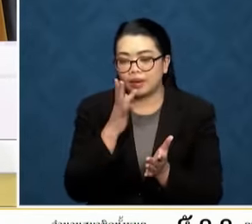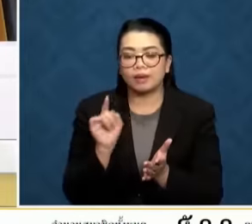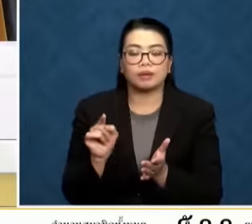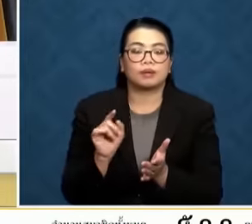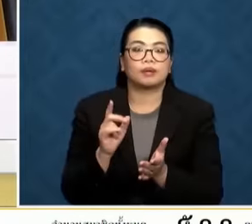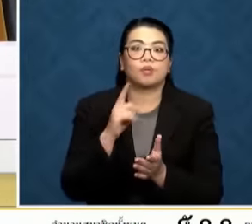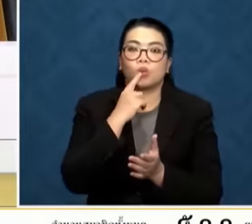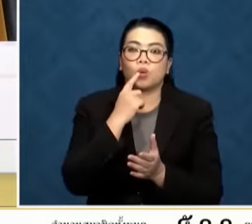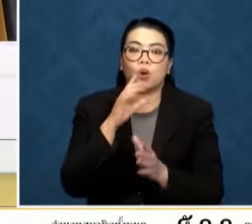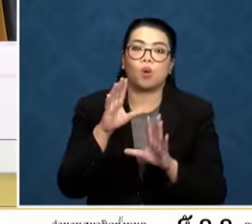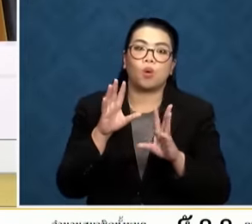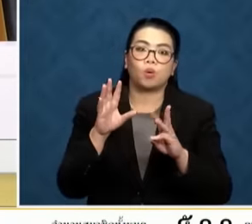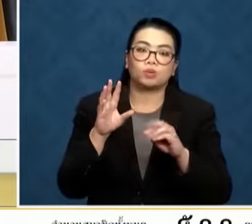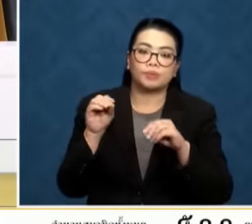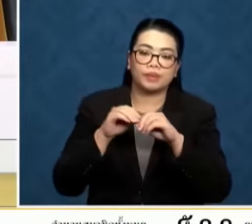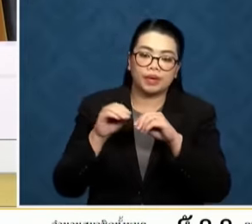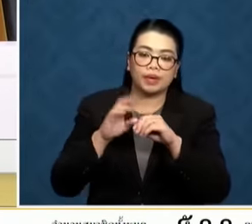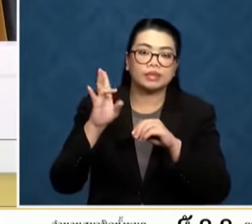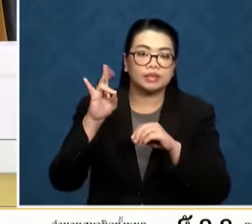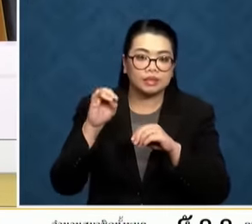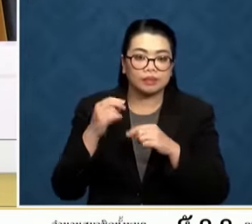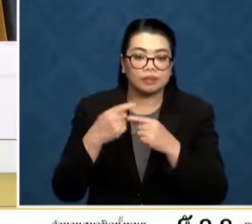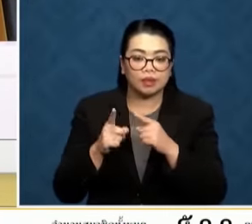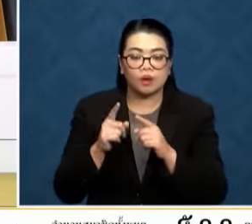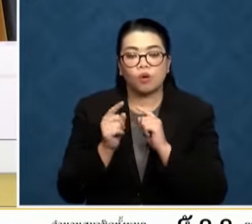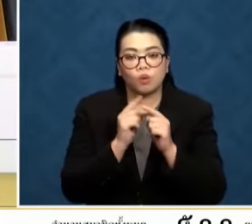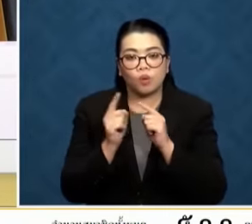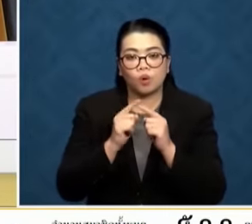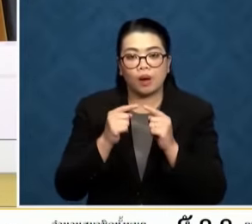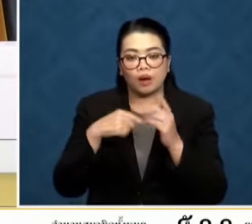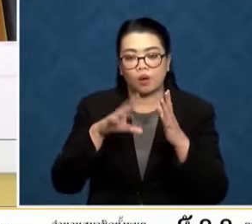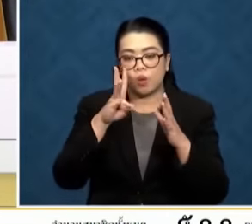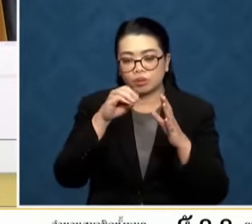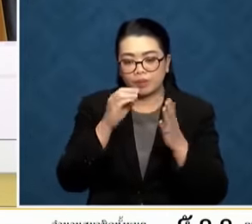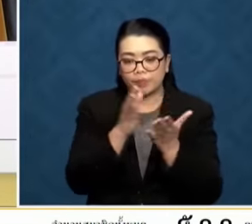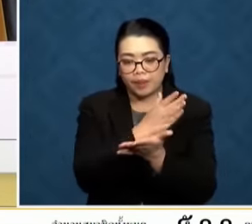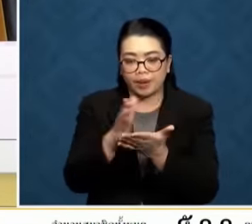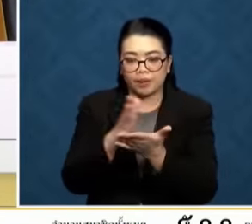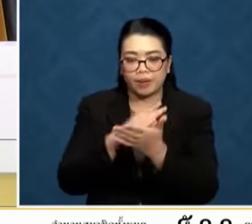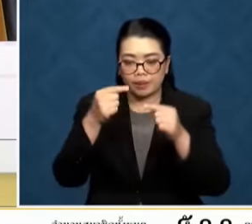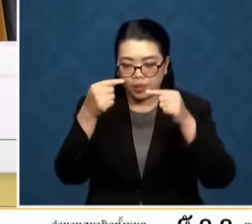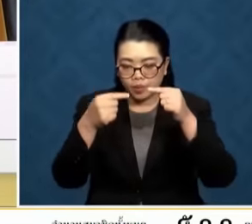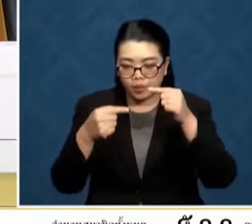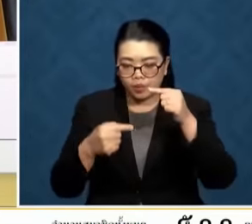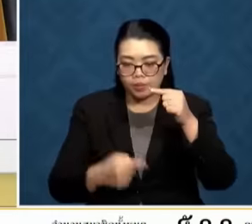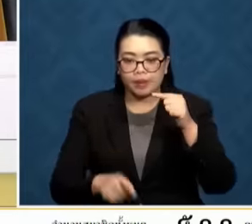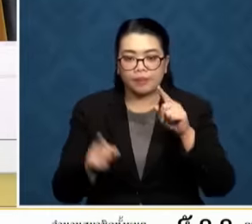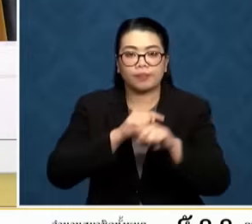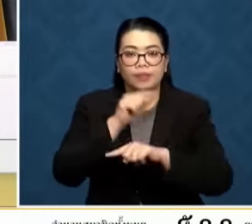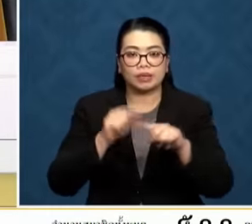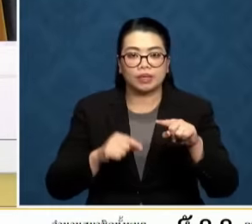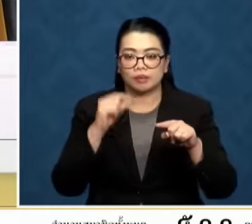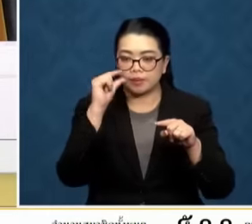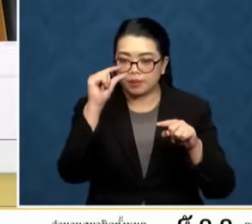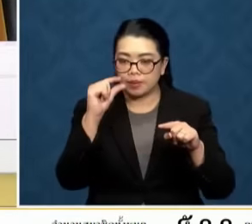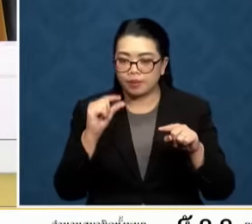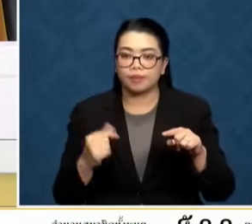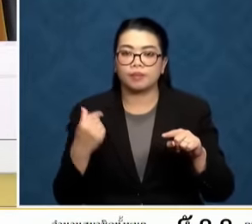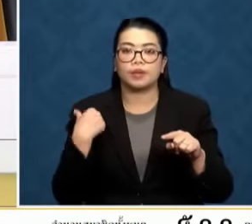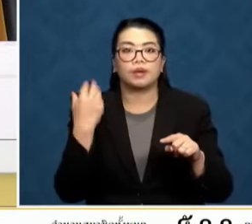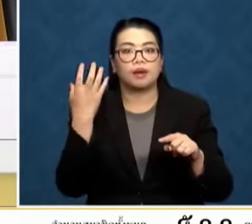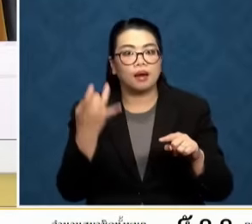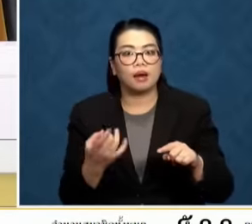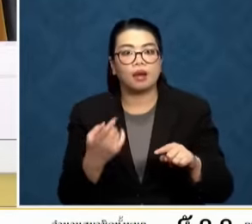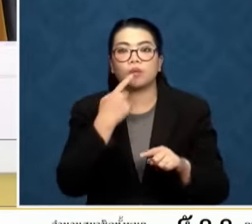กันถึง 60กว่าใกล้ 70กว่าแต่เราไม่เคยคุยกันถึงไส้ในของหนี้สาธารณะอีกประเด็นนึงครับในการ